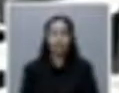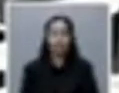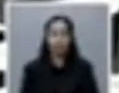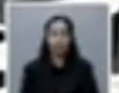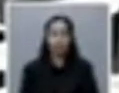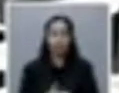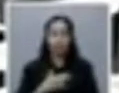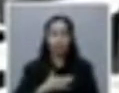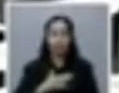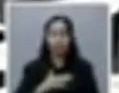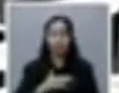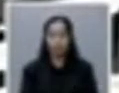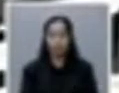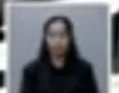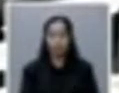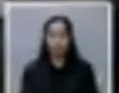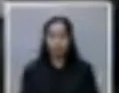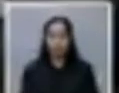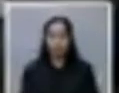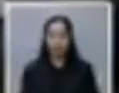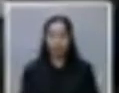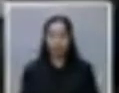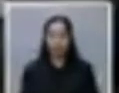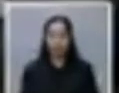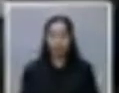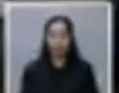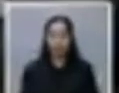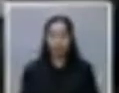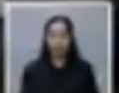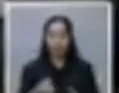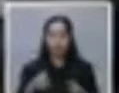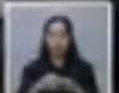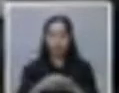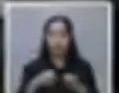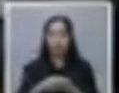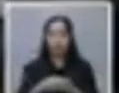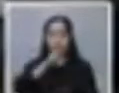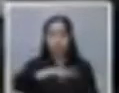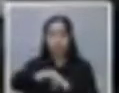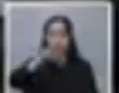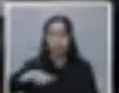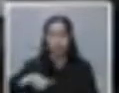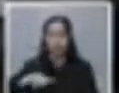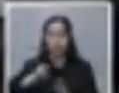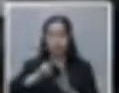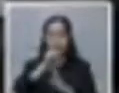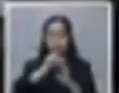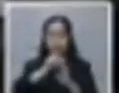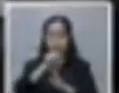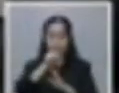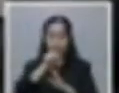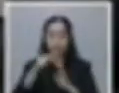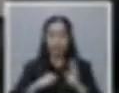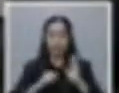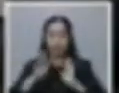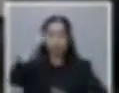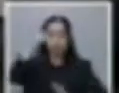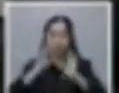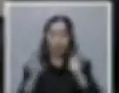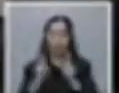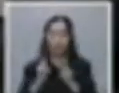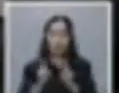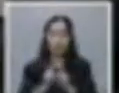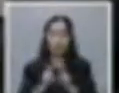กระผมชนน่านสีแก้วเพื่อไทยจังหวัดน่านในฐานะกรรมาธิการเสียงข้างน้อยผม